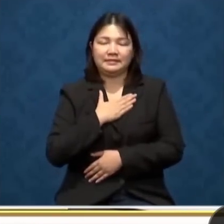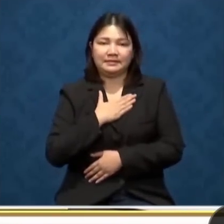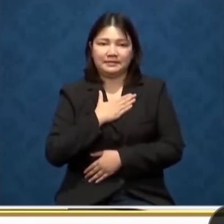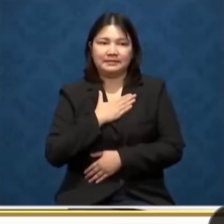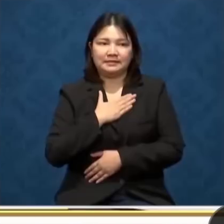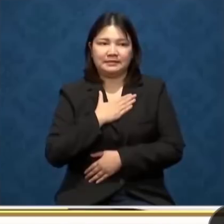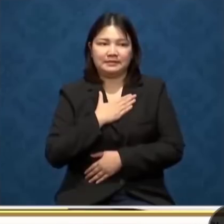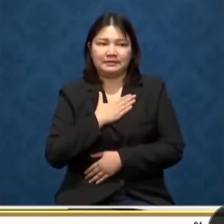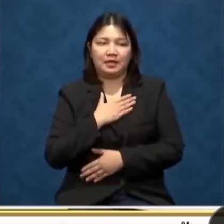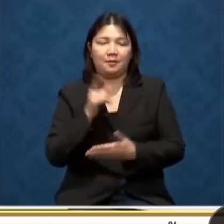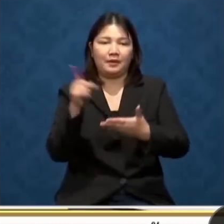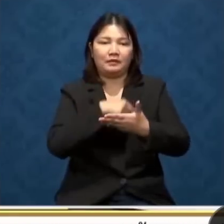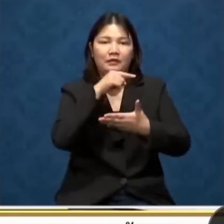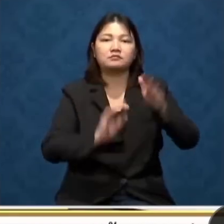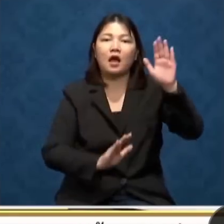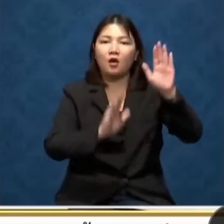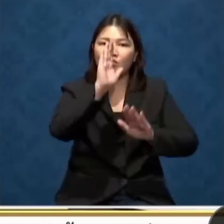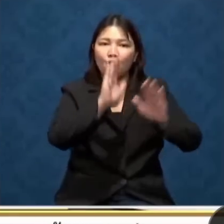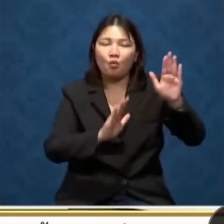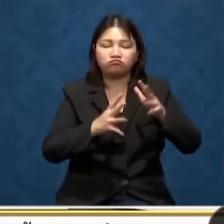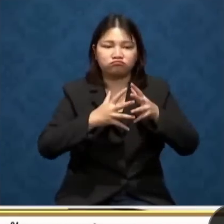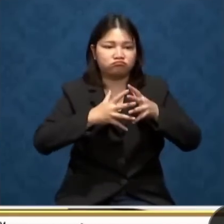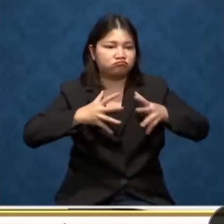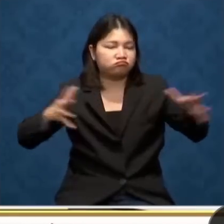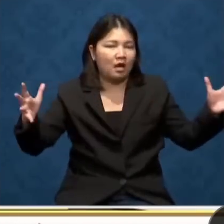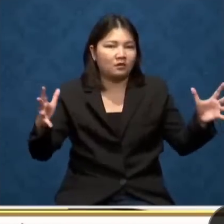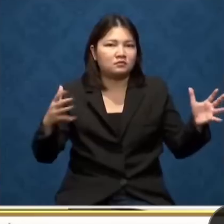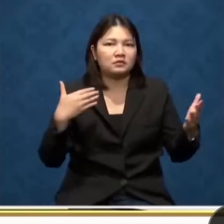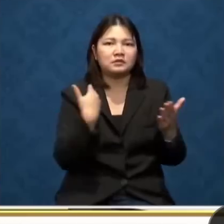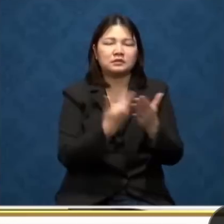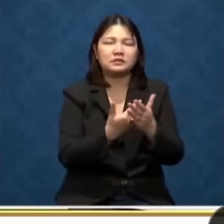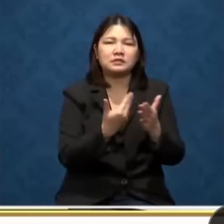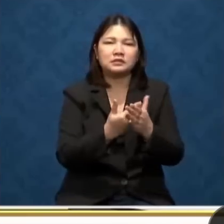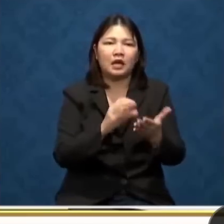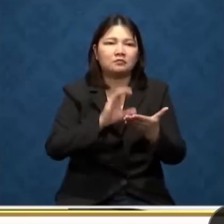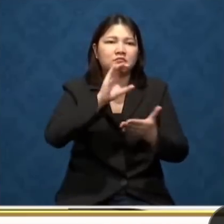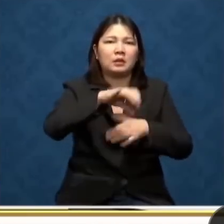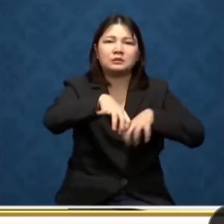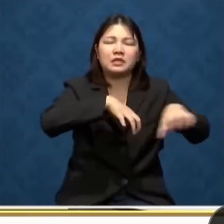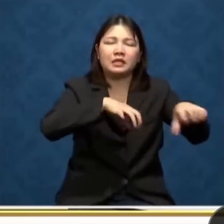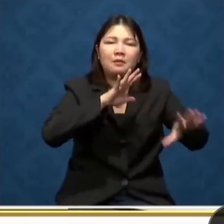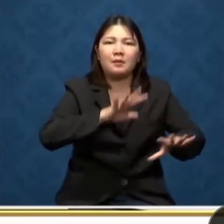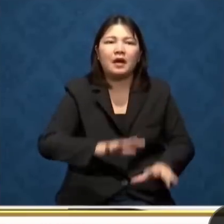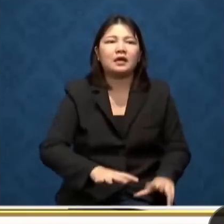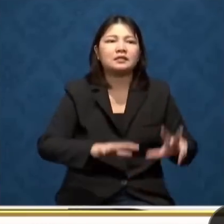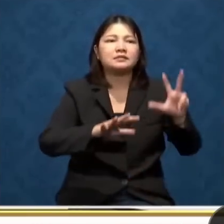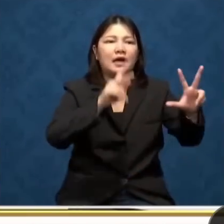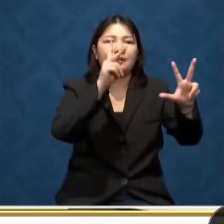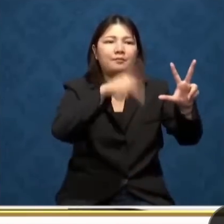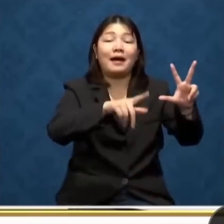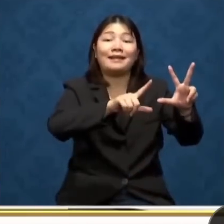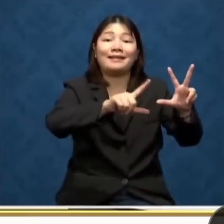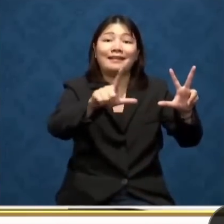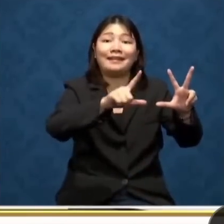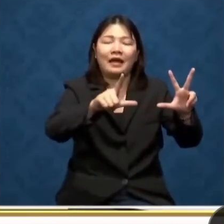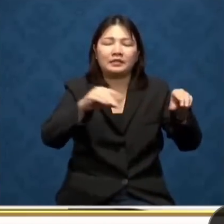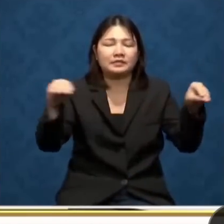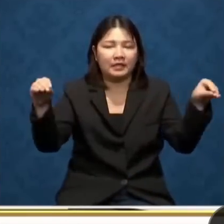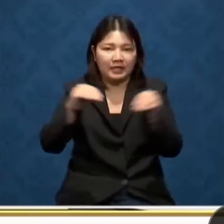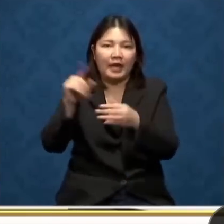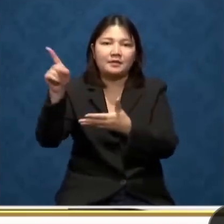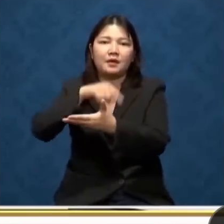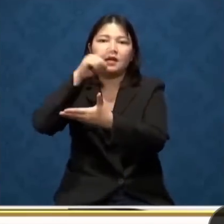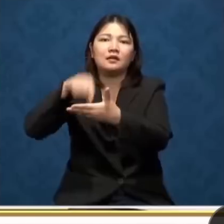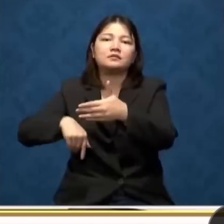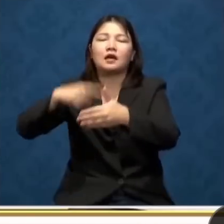ตั้งมีจนมากแล้ต้ใช้เม็เงินถประมาณน 3,000 ลบาท กระดับไลเขียงหรอน้ๆ กับการเลตงทั่ว